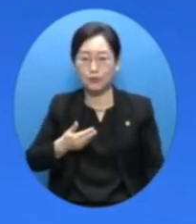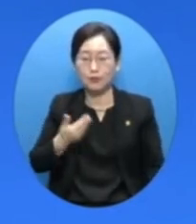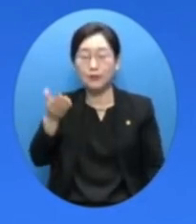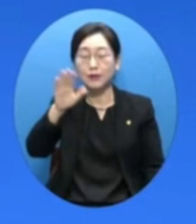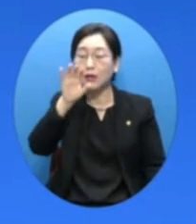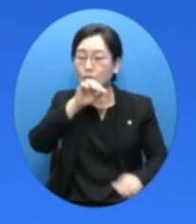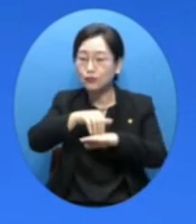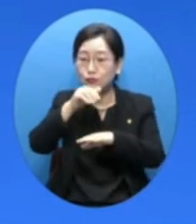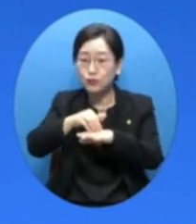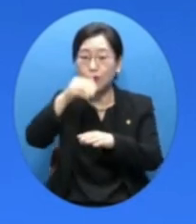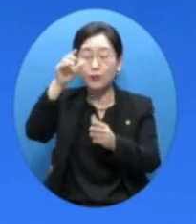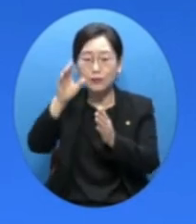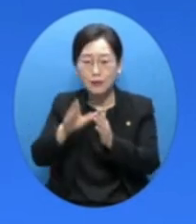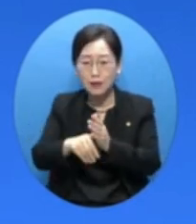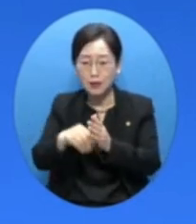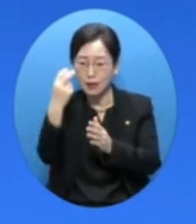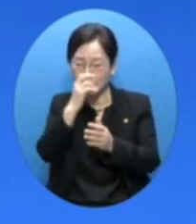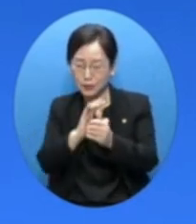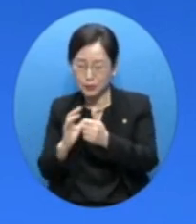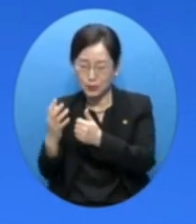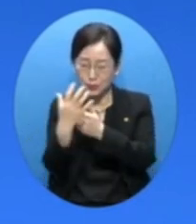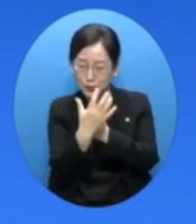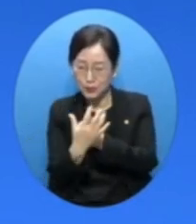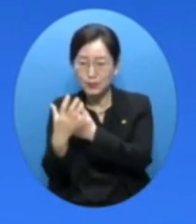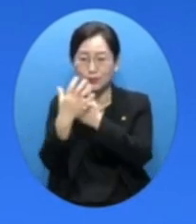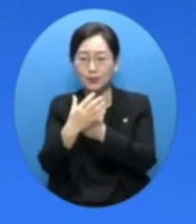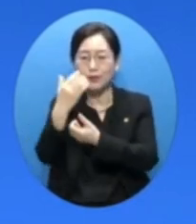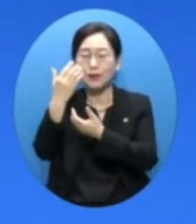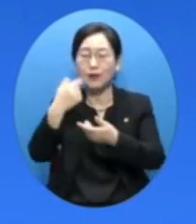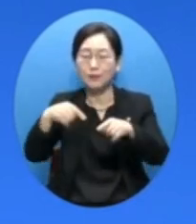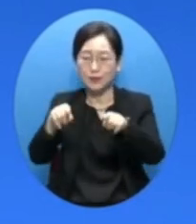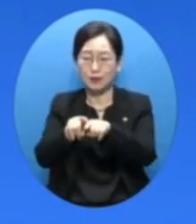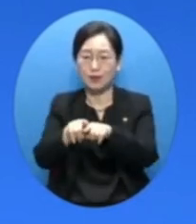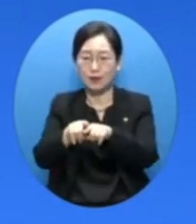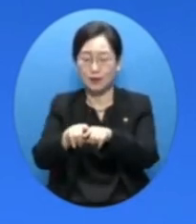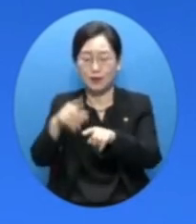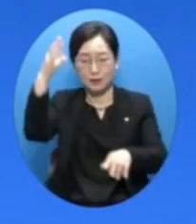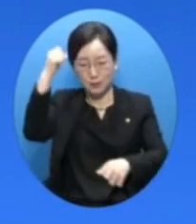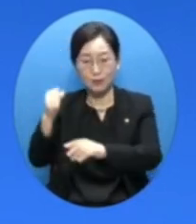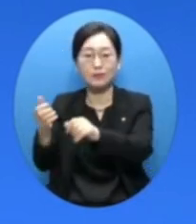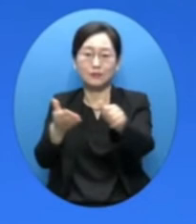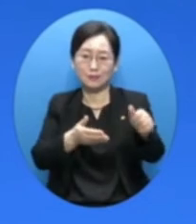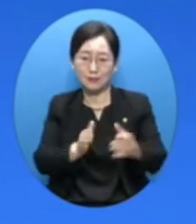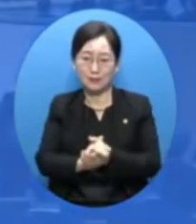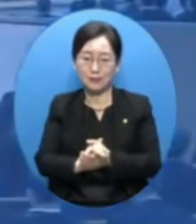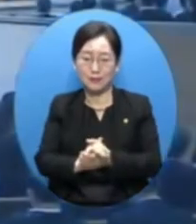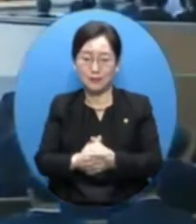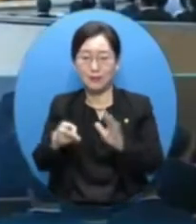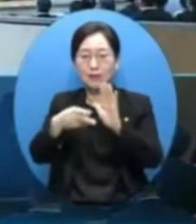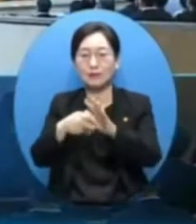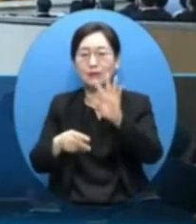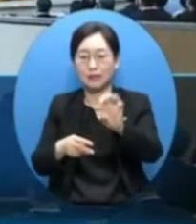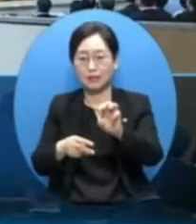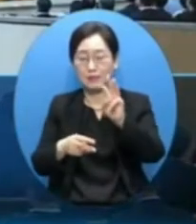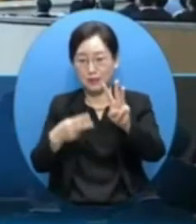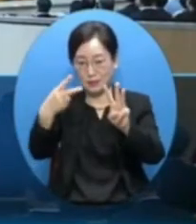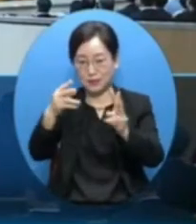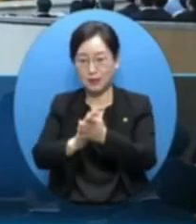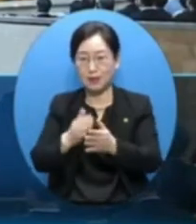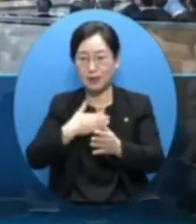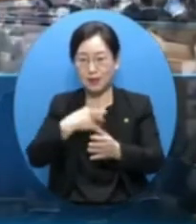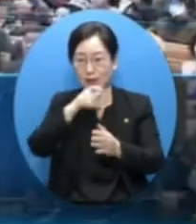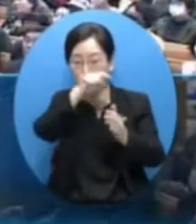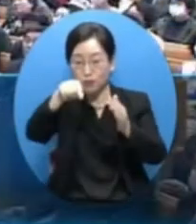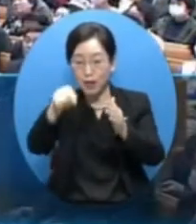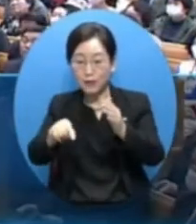훈련 가운데서도 우리를 지키시고 보호하시고 주님이 함께 하신다는 사실을 잊지 않아야 될 것입니다. 이사야 43장 2절입니다 내가 물